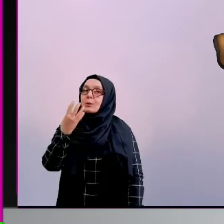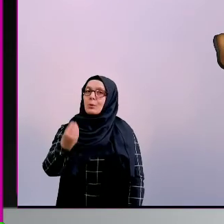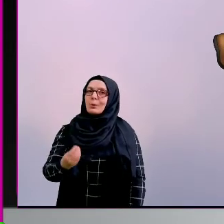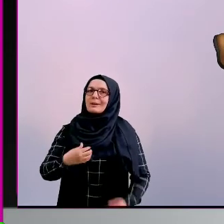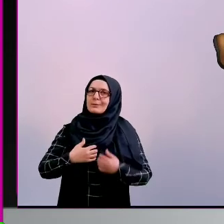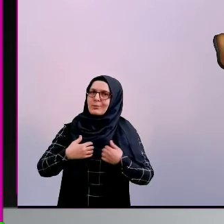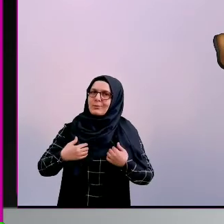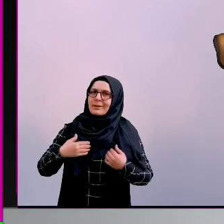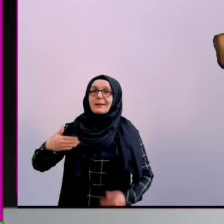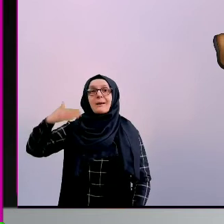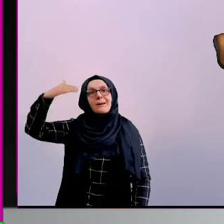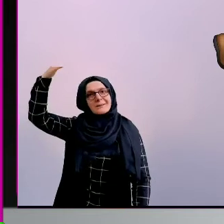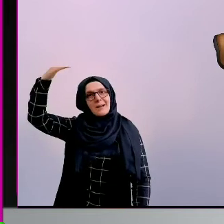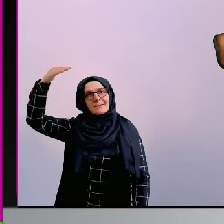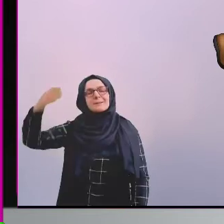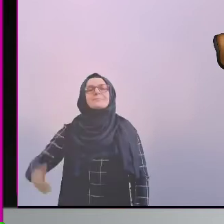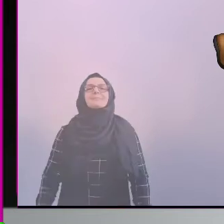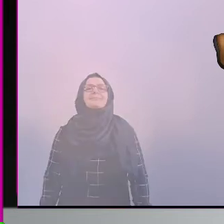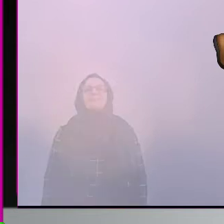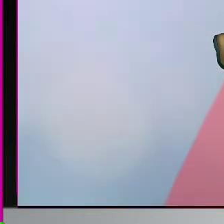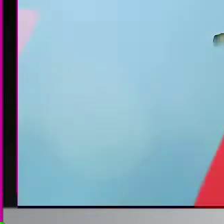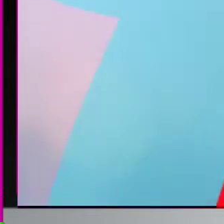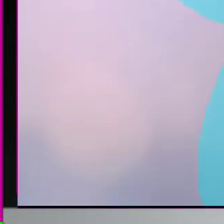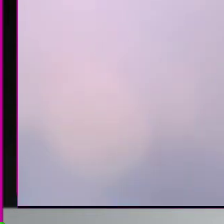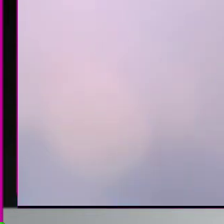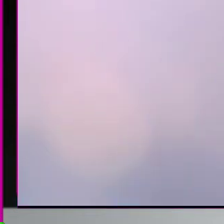ve umutlu olurlar. Kendilerine olan güvenleri artar.